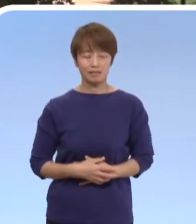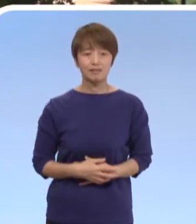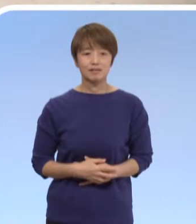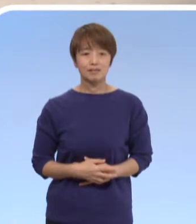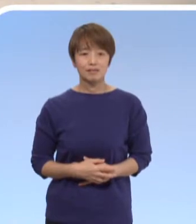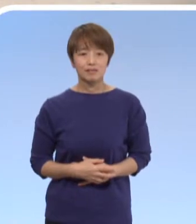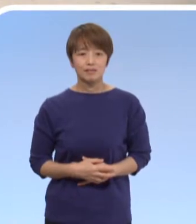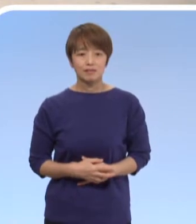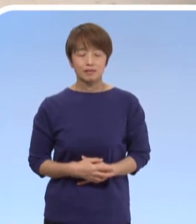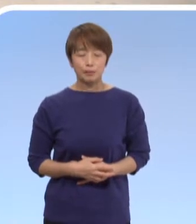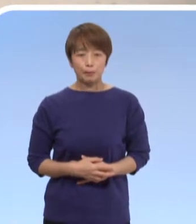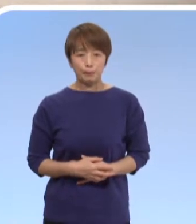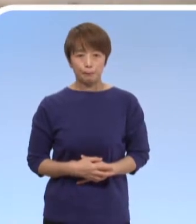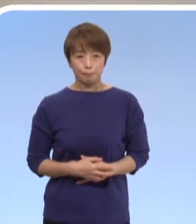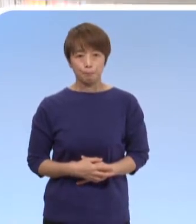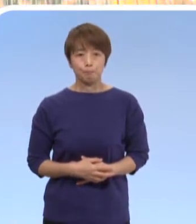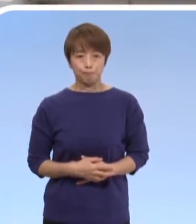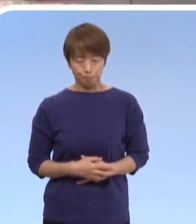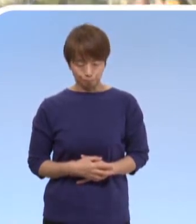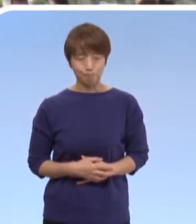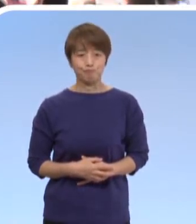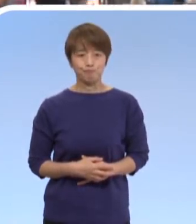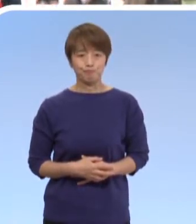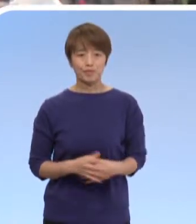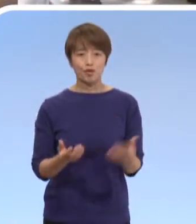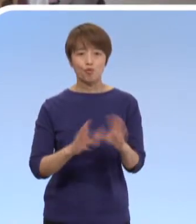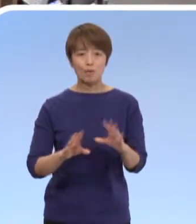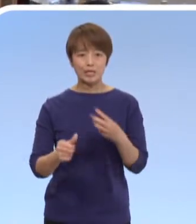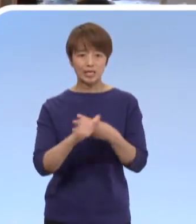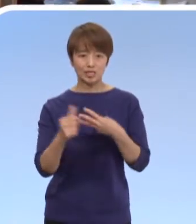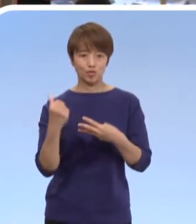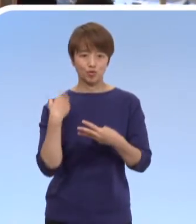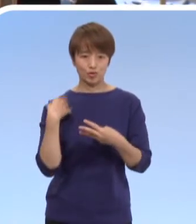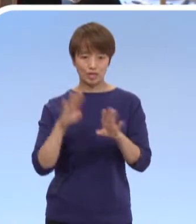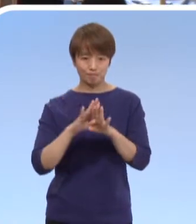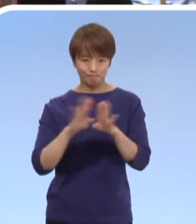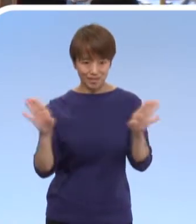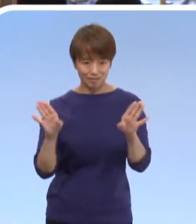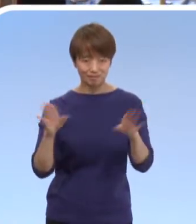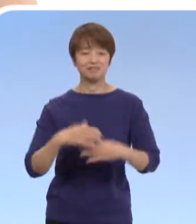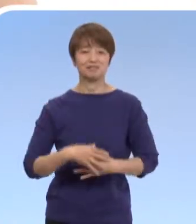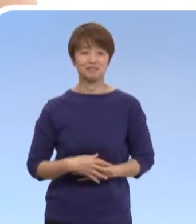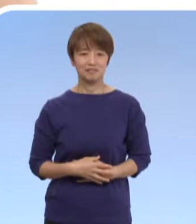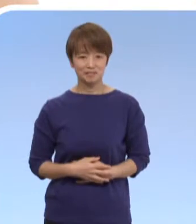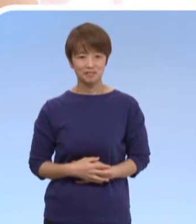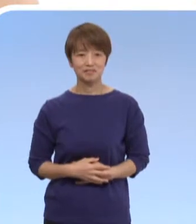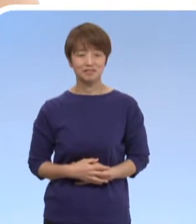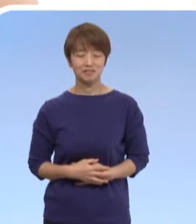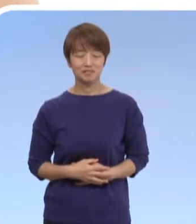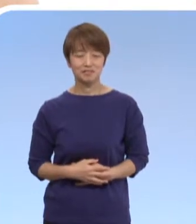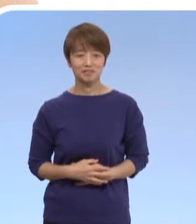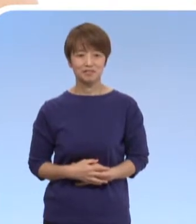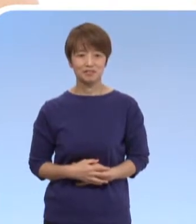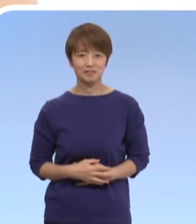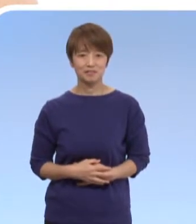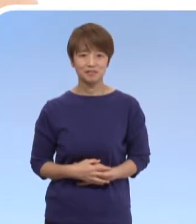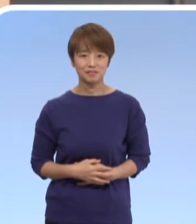化芸術センターにやってきました。ファミ劇の遊びの広場が開催されています。